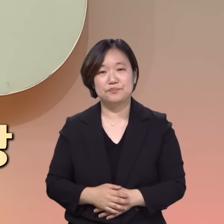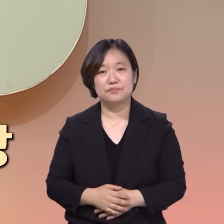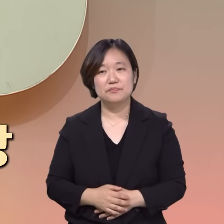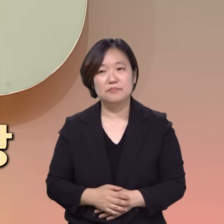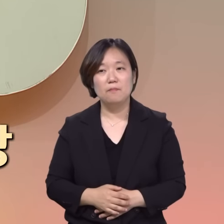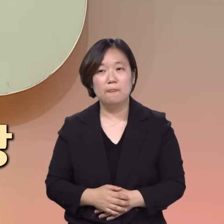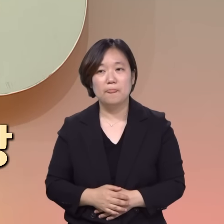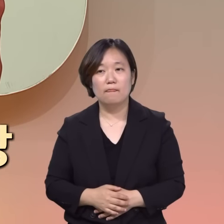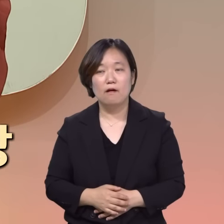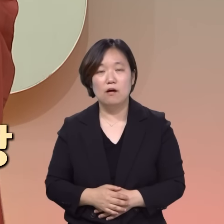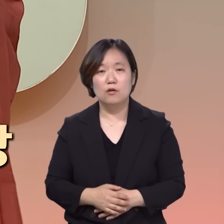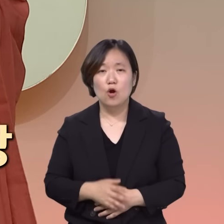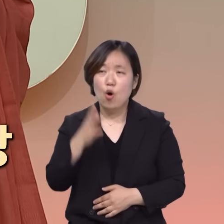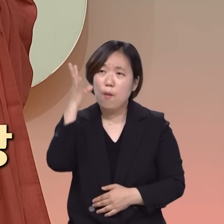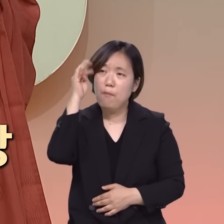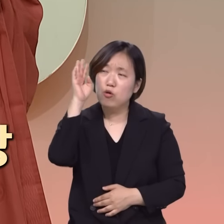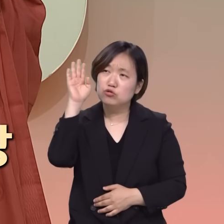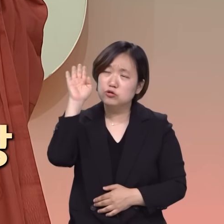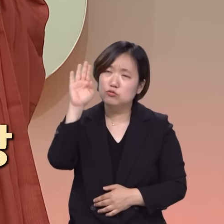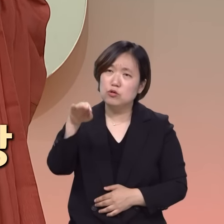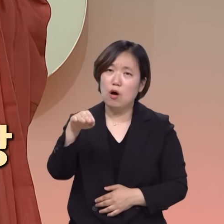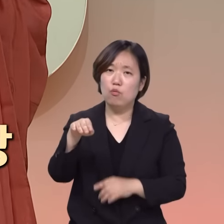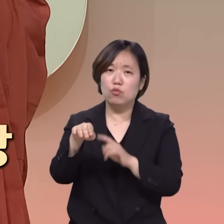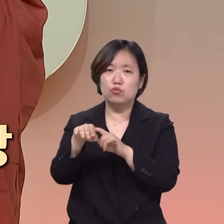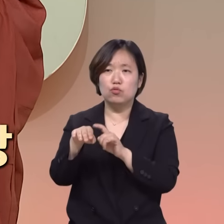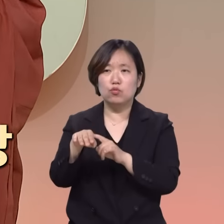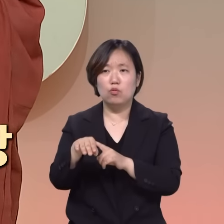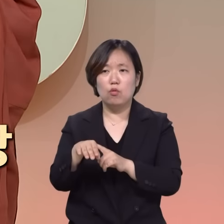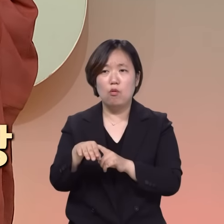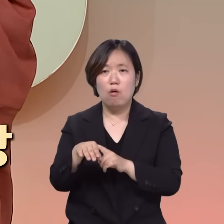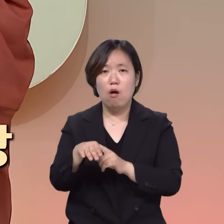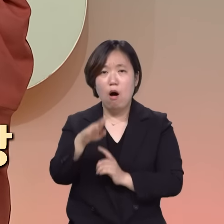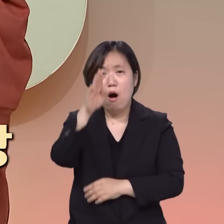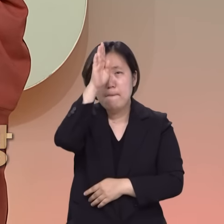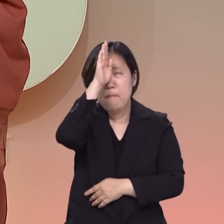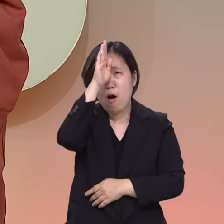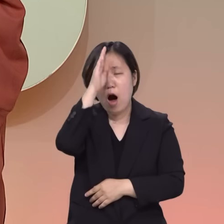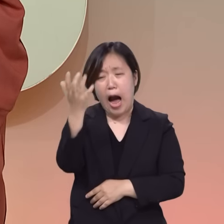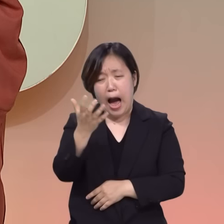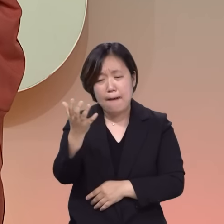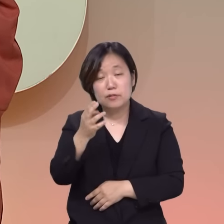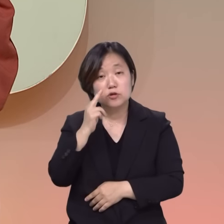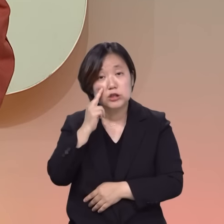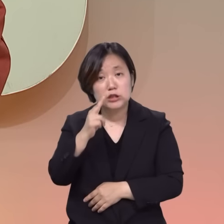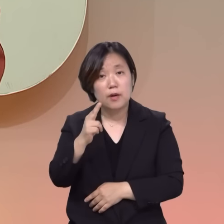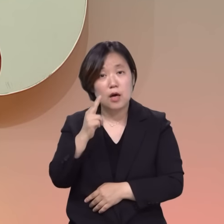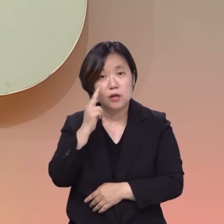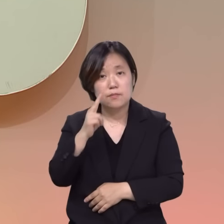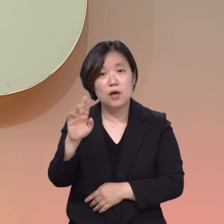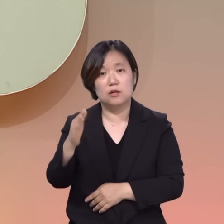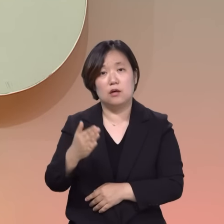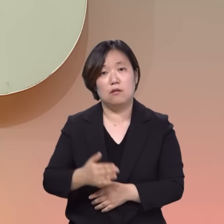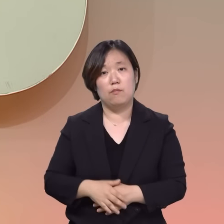생각했는데 며칠이 지나도 낫지가 않고 오히려 몸 상태가 더